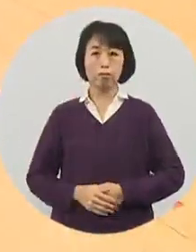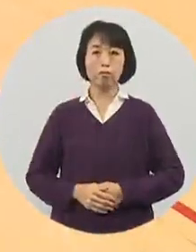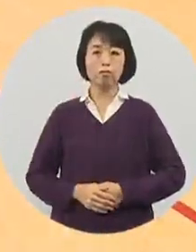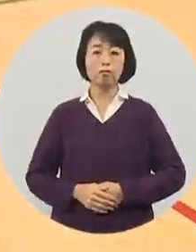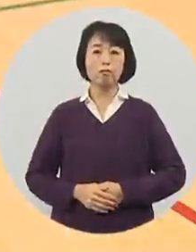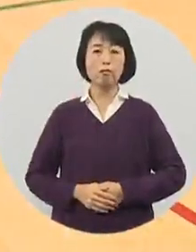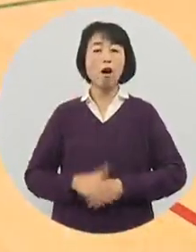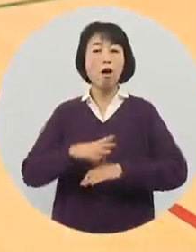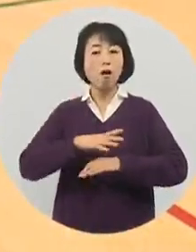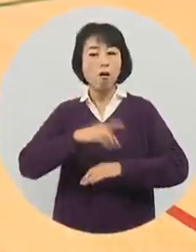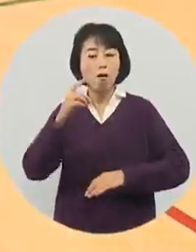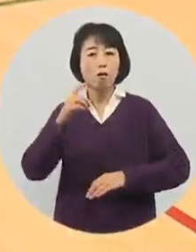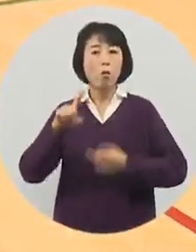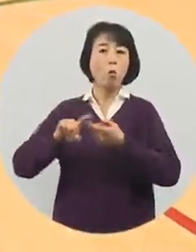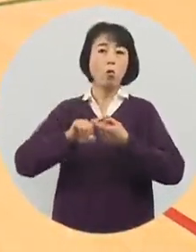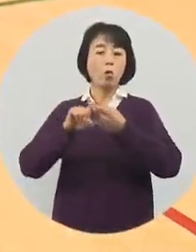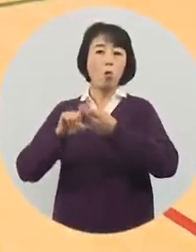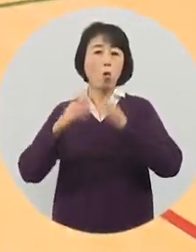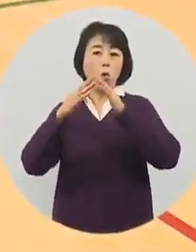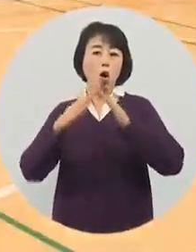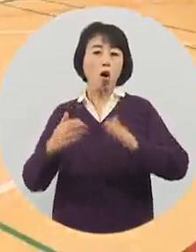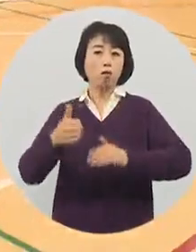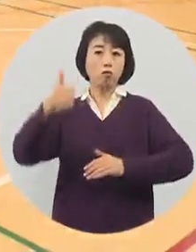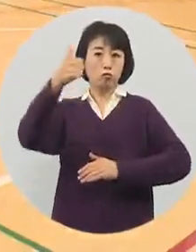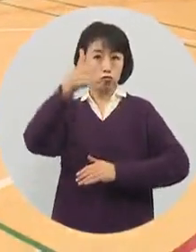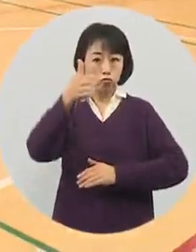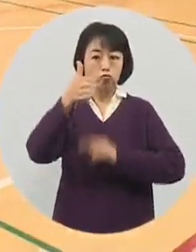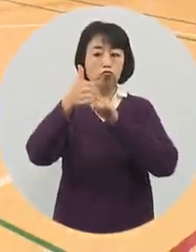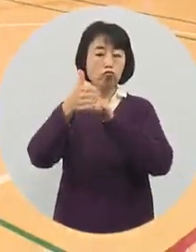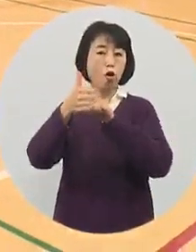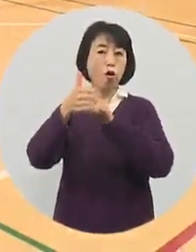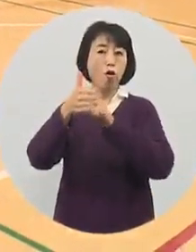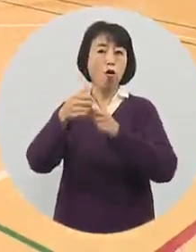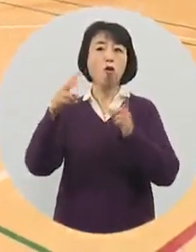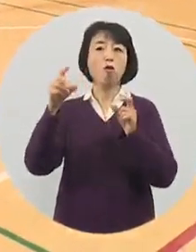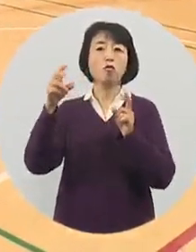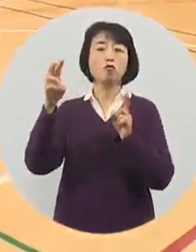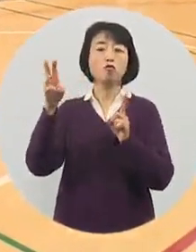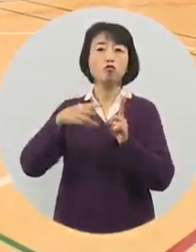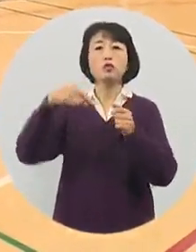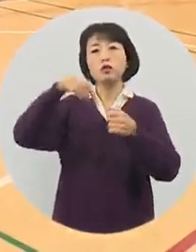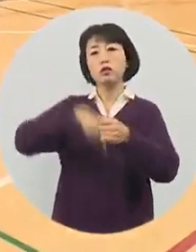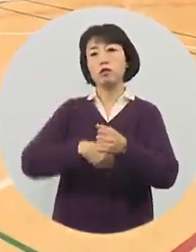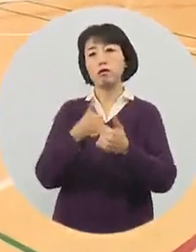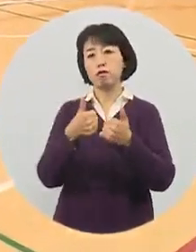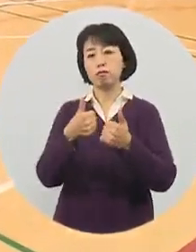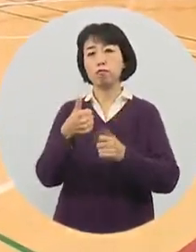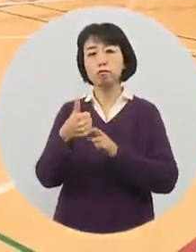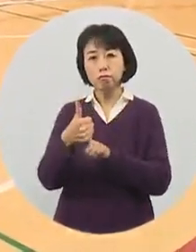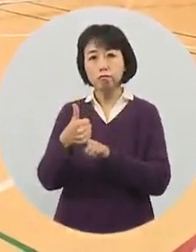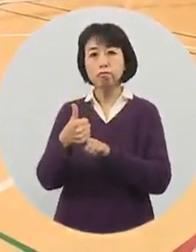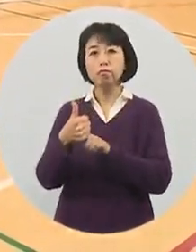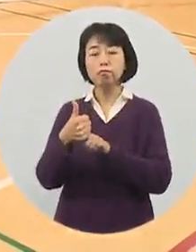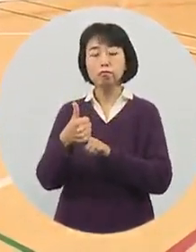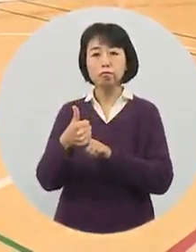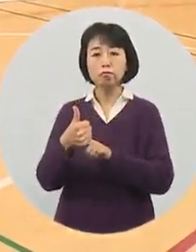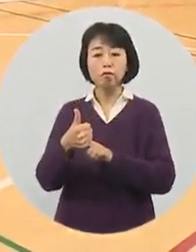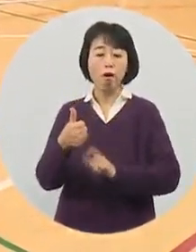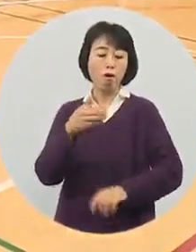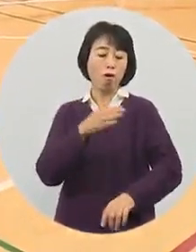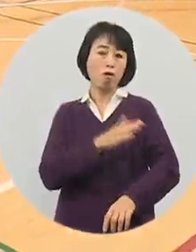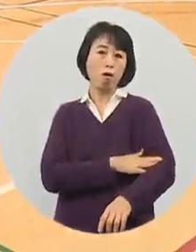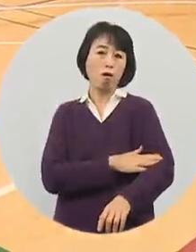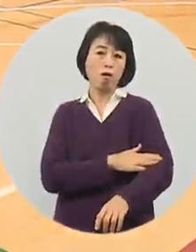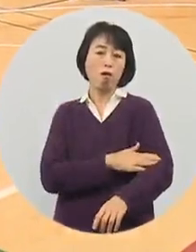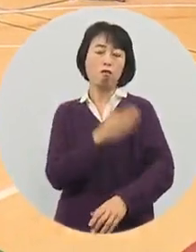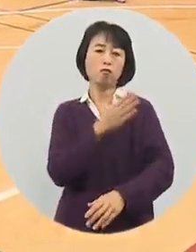ですねローリングバレーボール協会の会長さんが杉浦さんという方がいらしたんですけれども、その方が手が